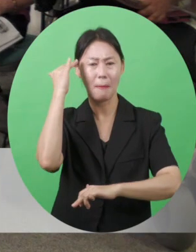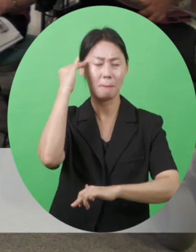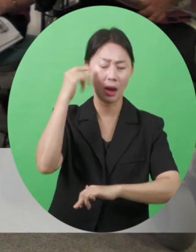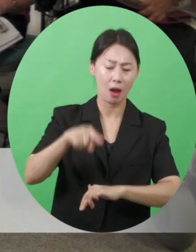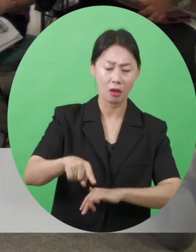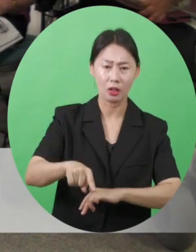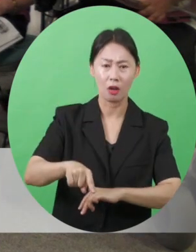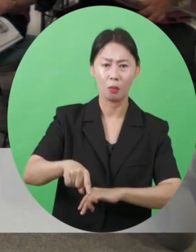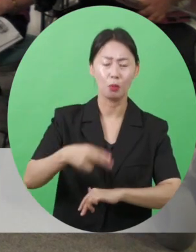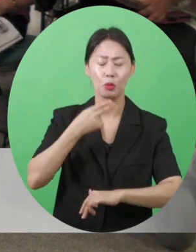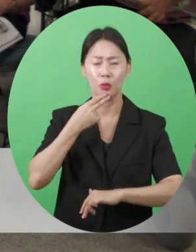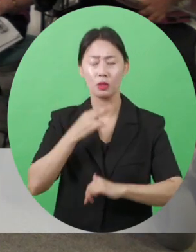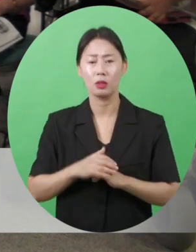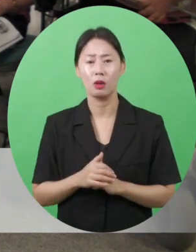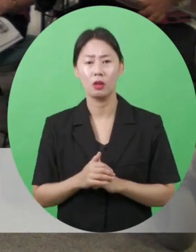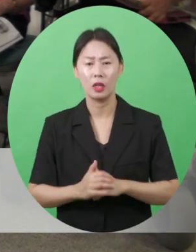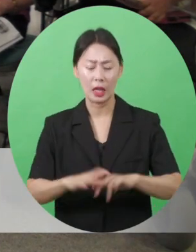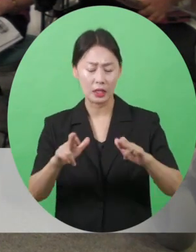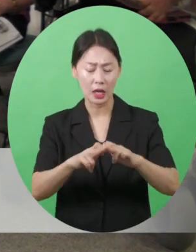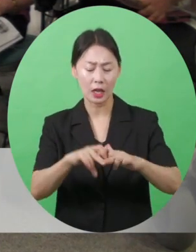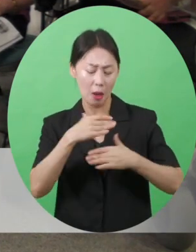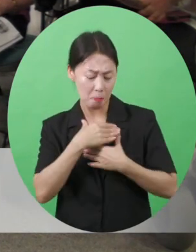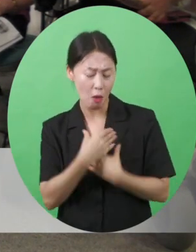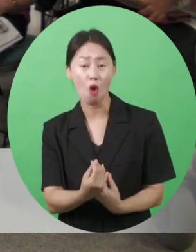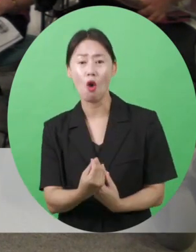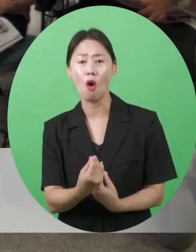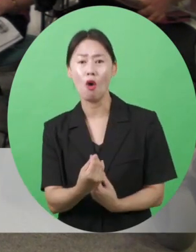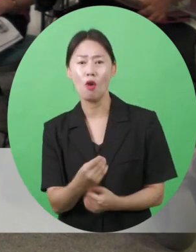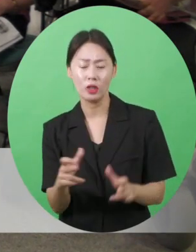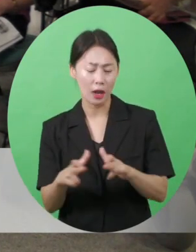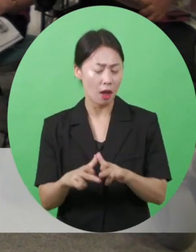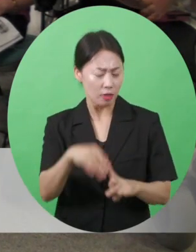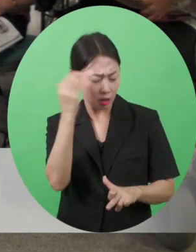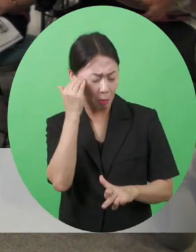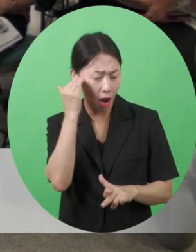인증 조례인데요. 그 장애인 편의시설을